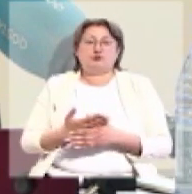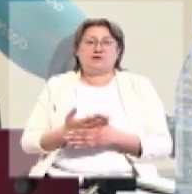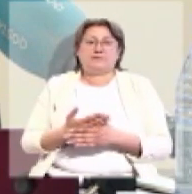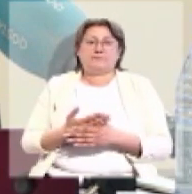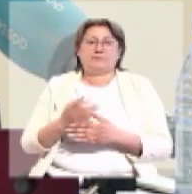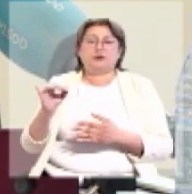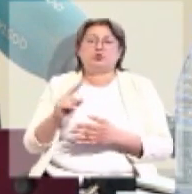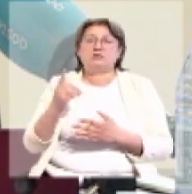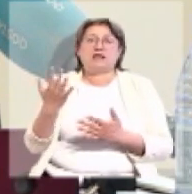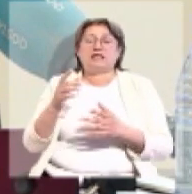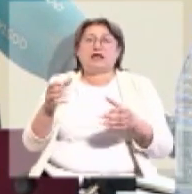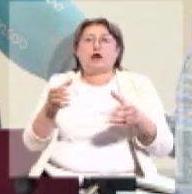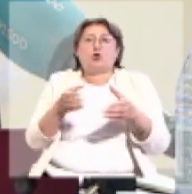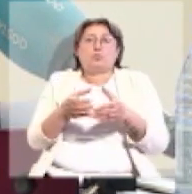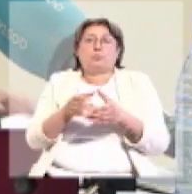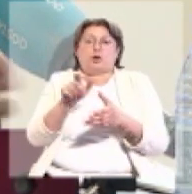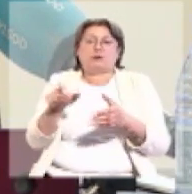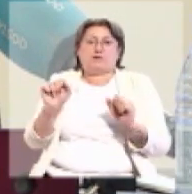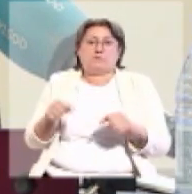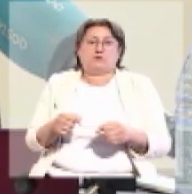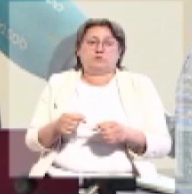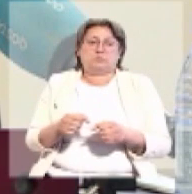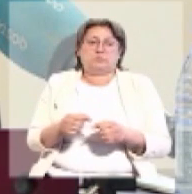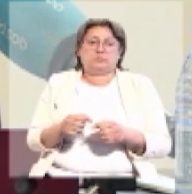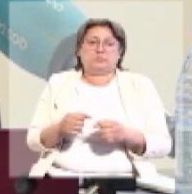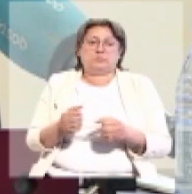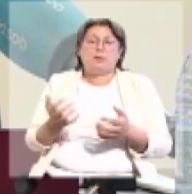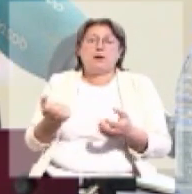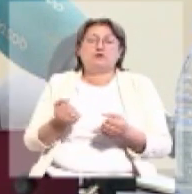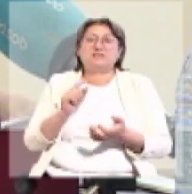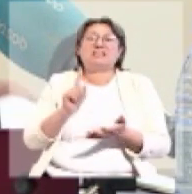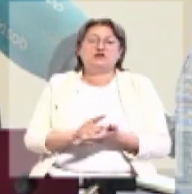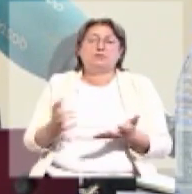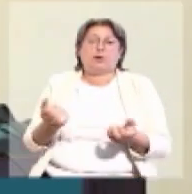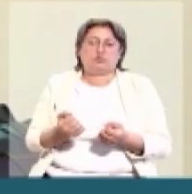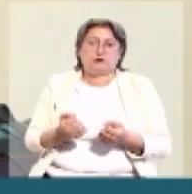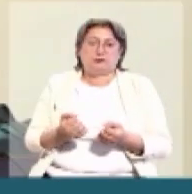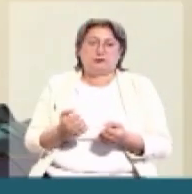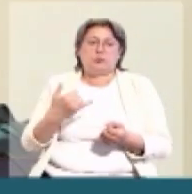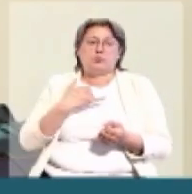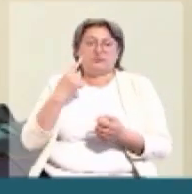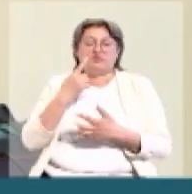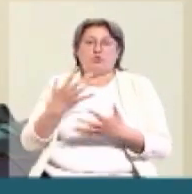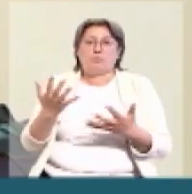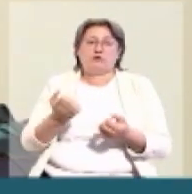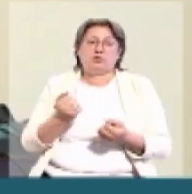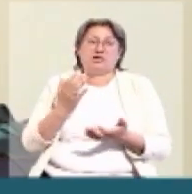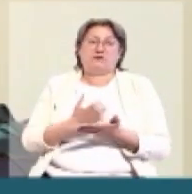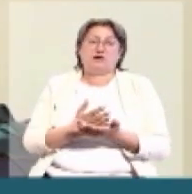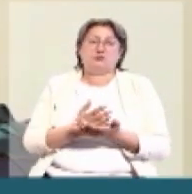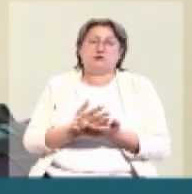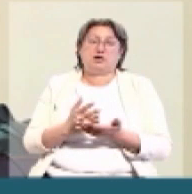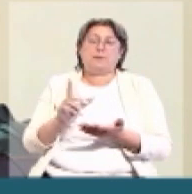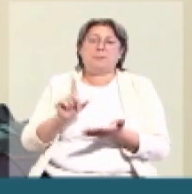ещё расскажите какие категории получает это должны получать жилищную помощь в основном получателями